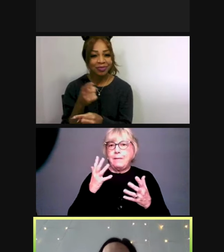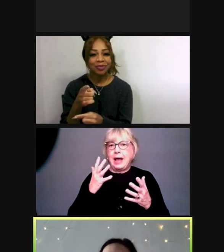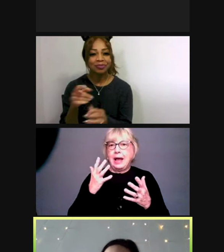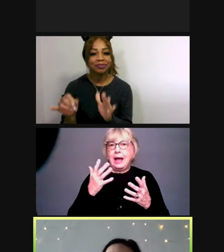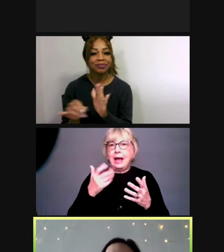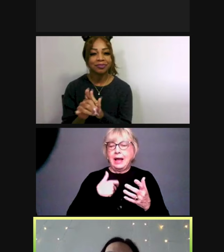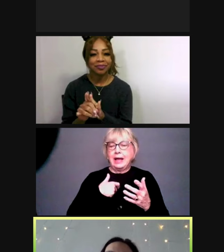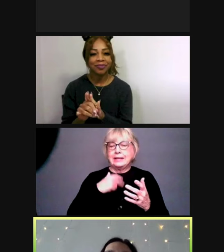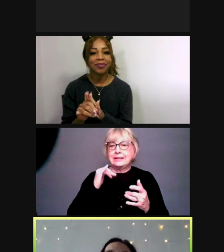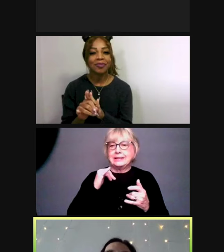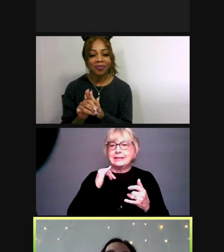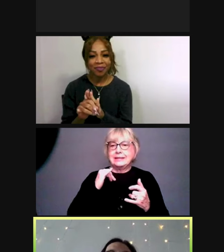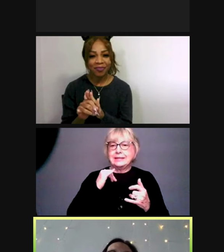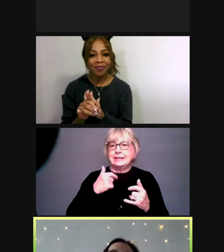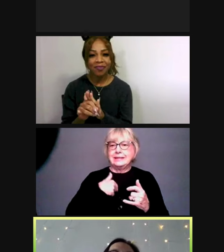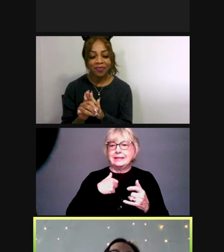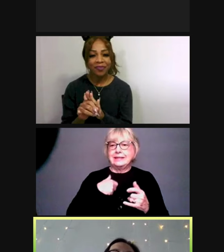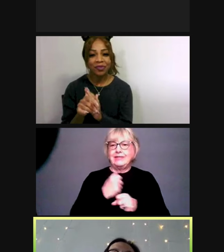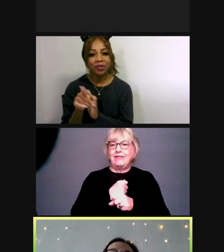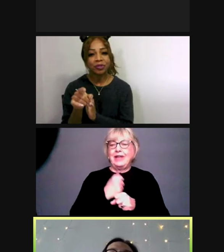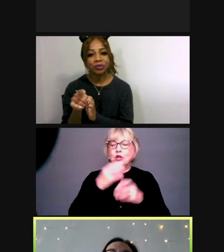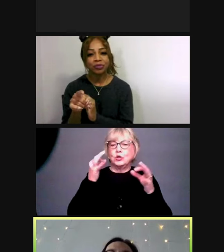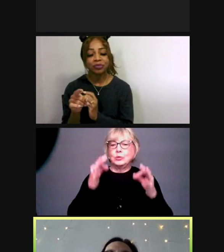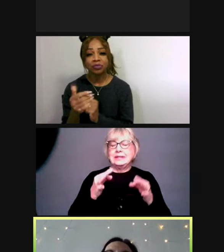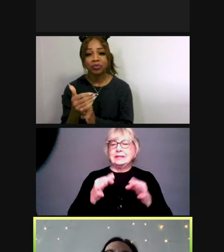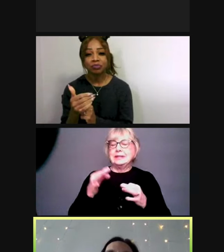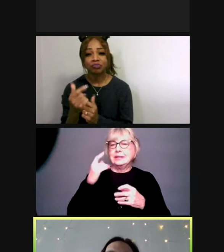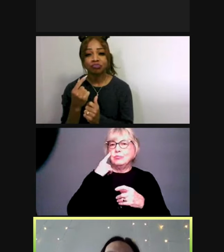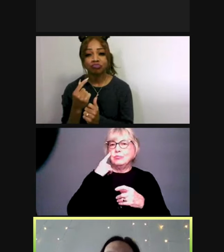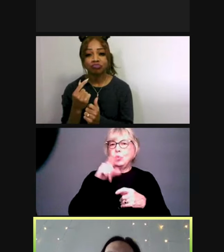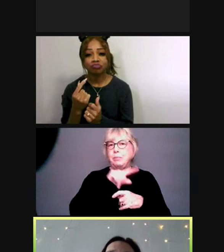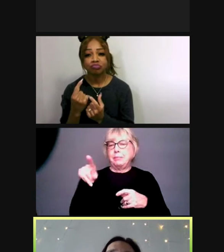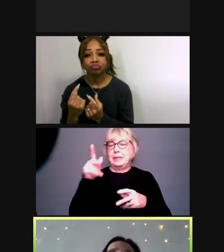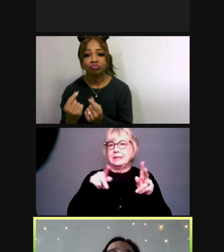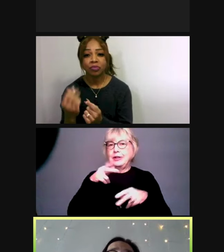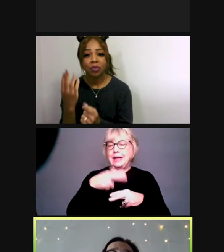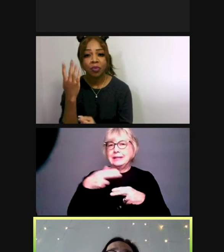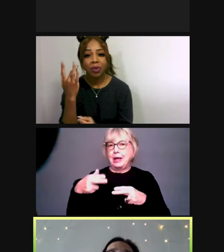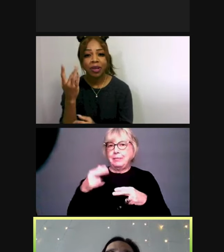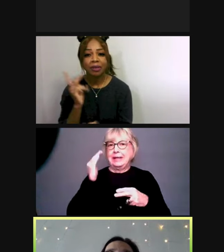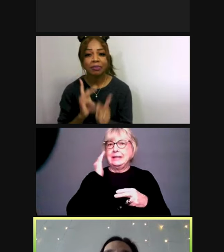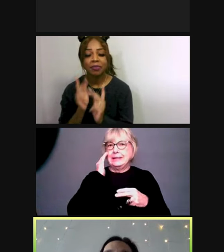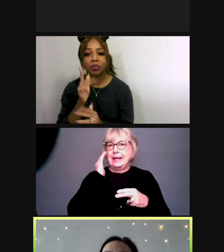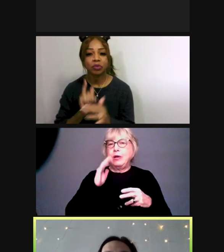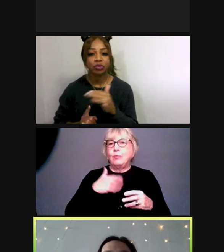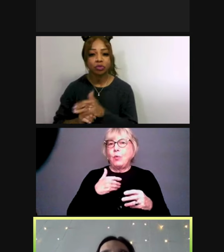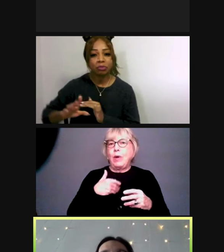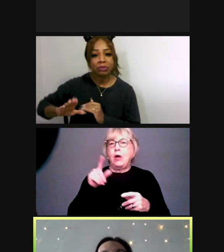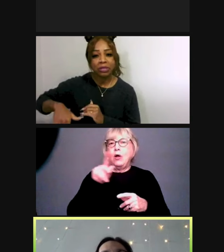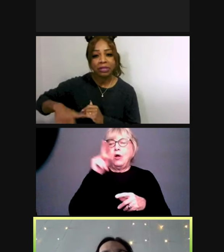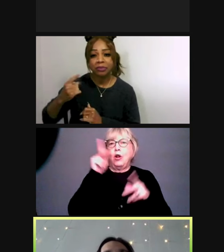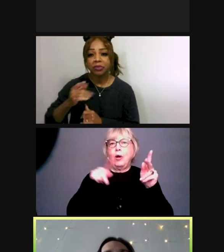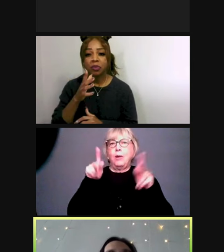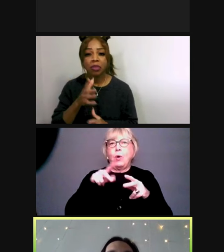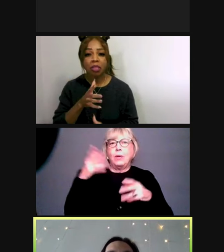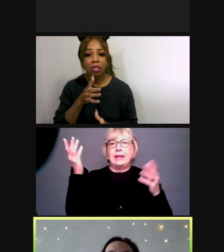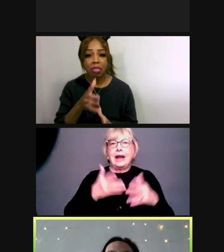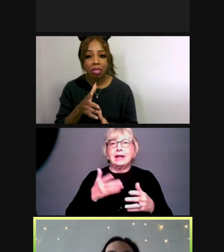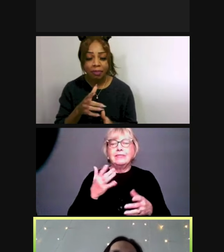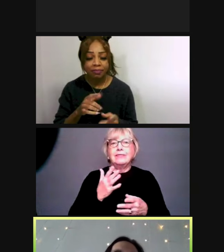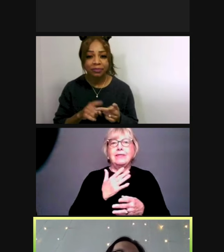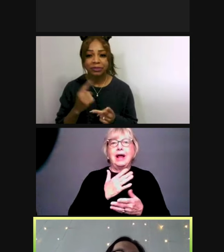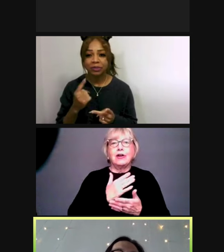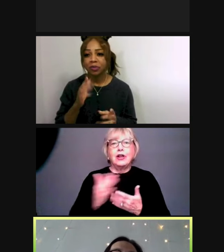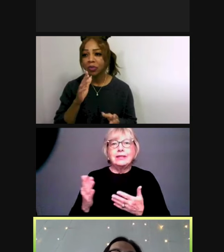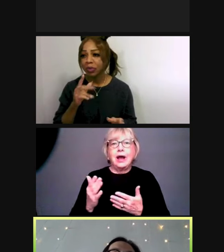vous faites la justice pour les personnes handicapées. Eh bien, vous le saurez parce que les gens arriveront en retard ou quelqu'un